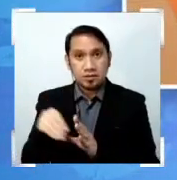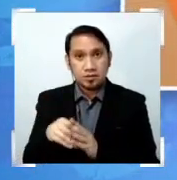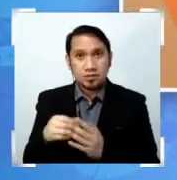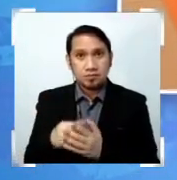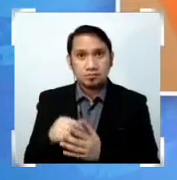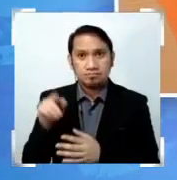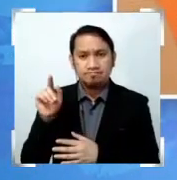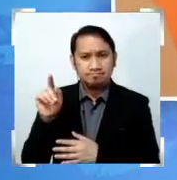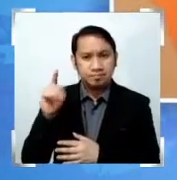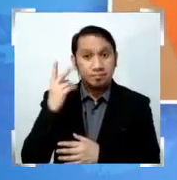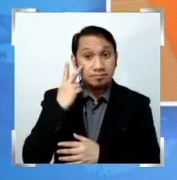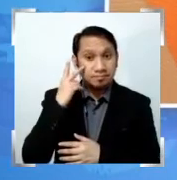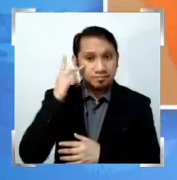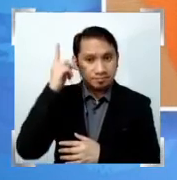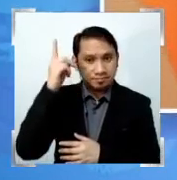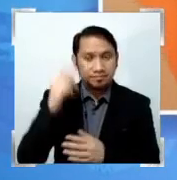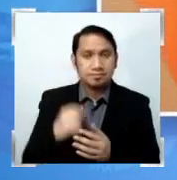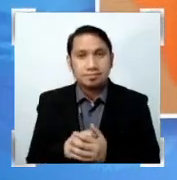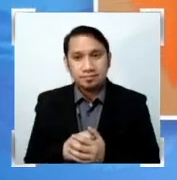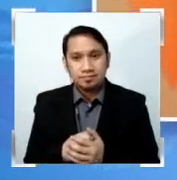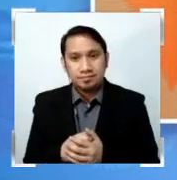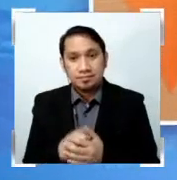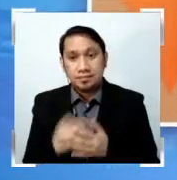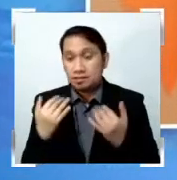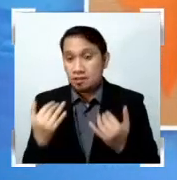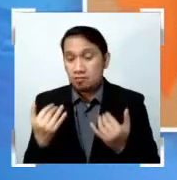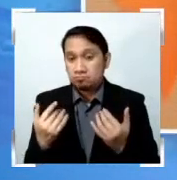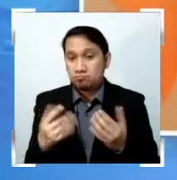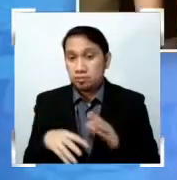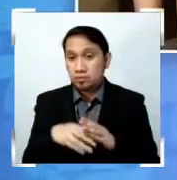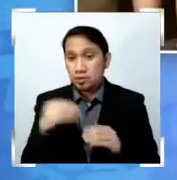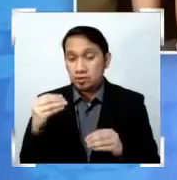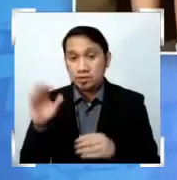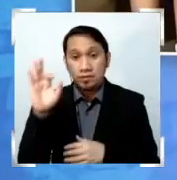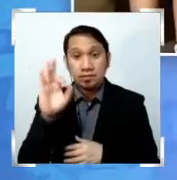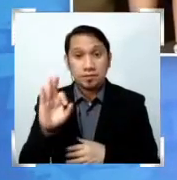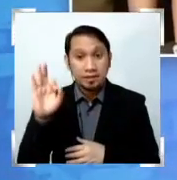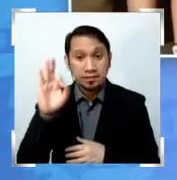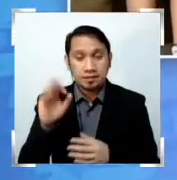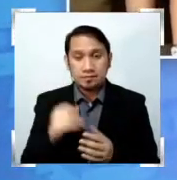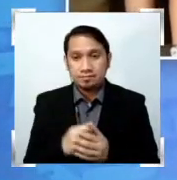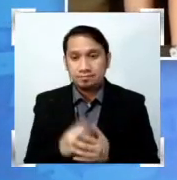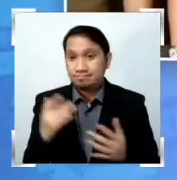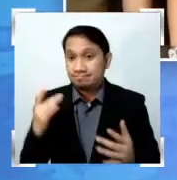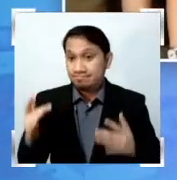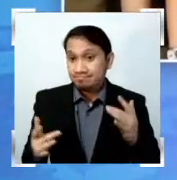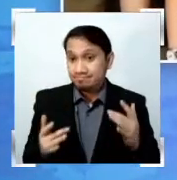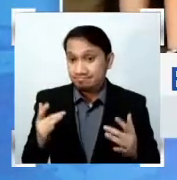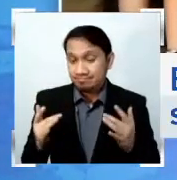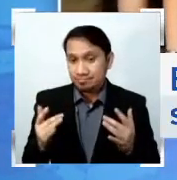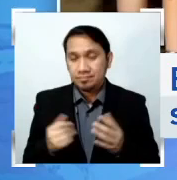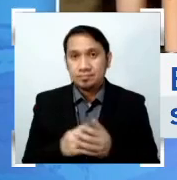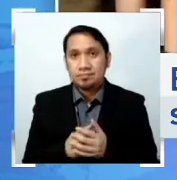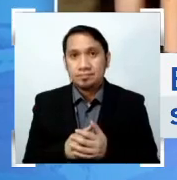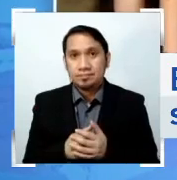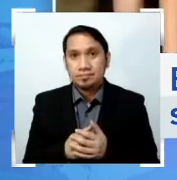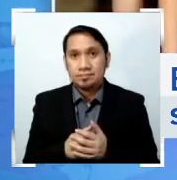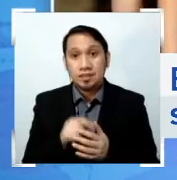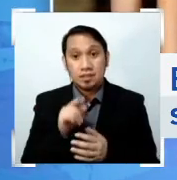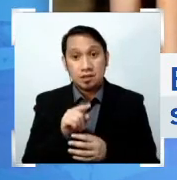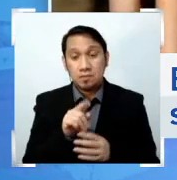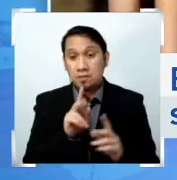na Cheap Love. Ire-release daw ito sa Friday. Kina-excite naman niya ng mga liwanag o kanilang fans at